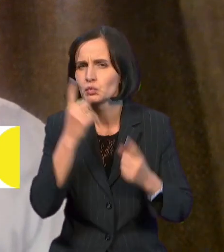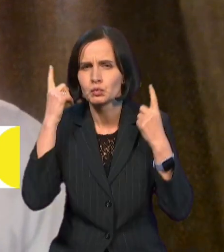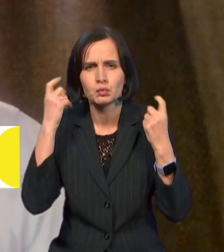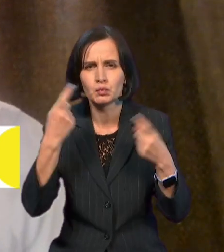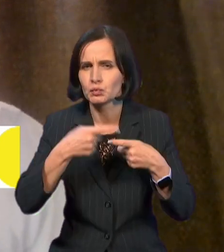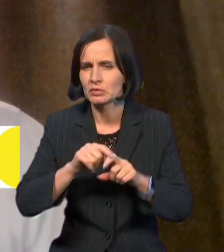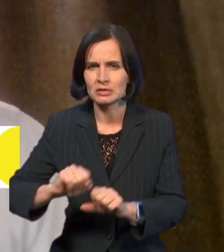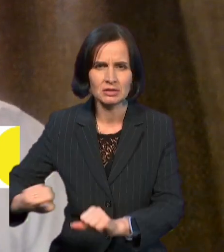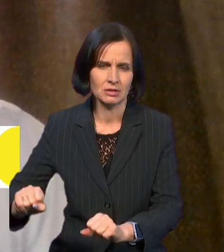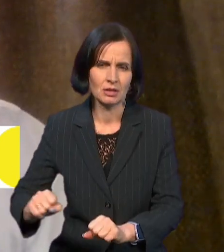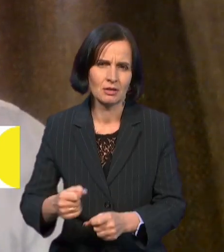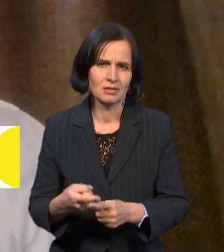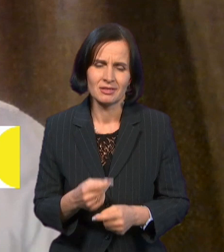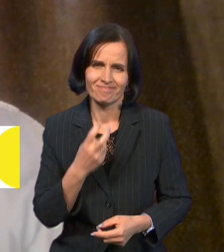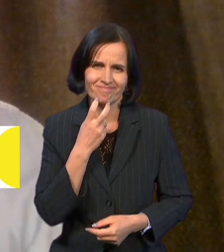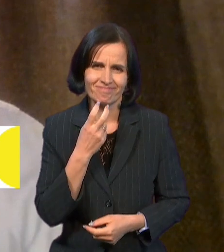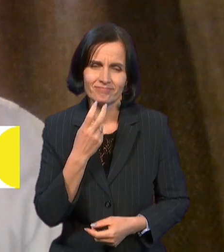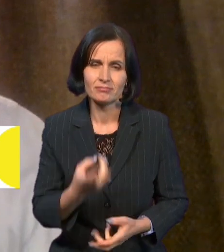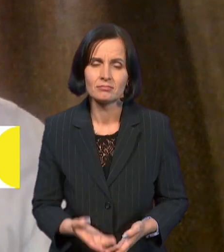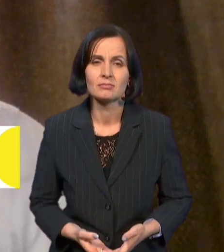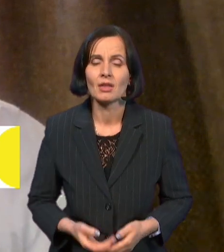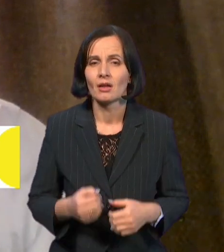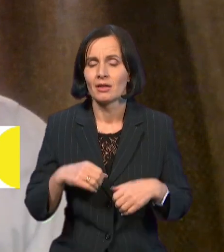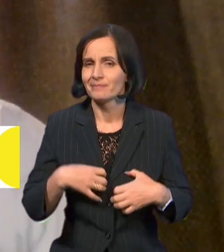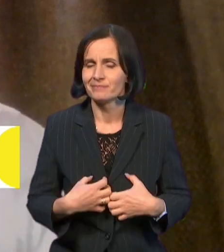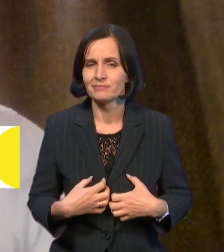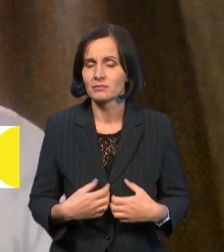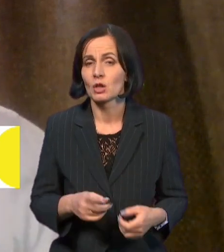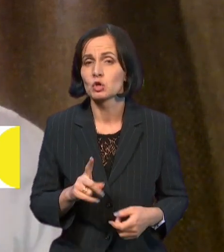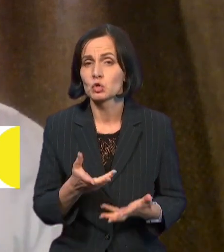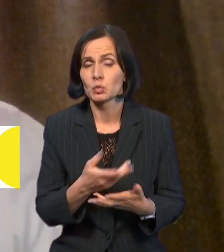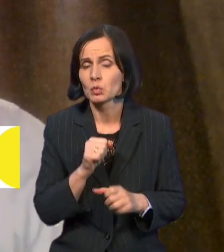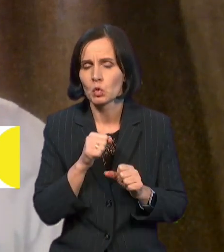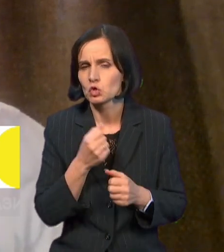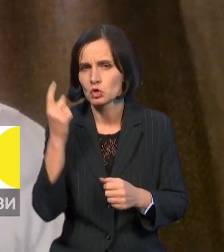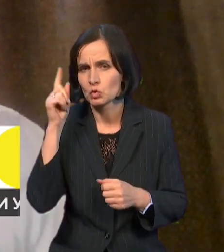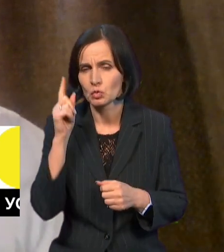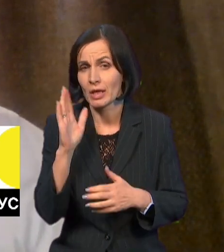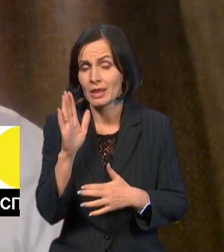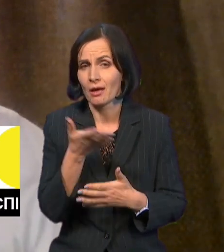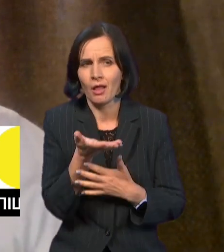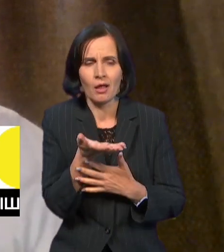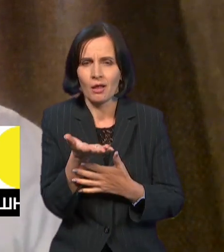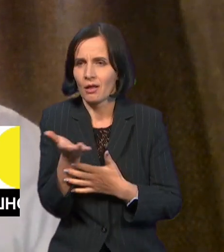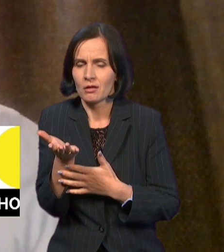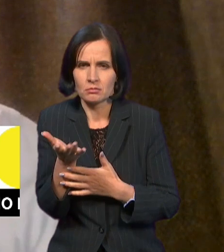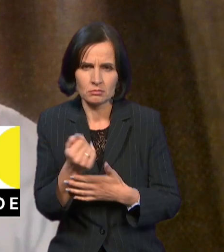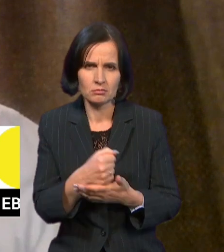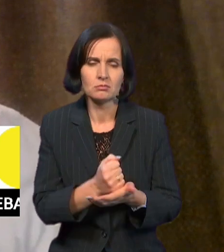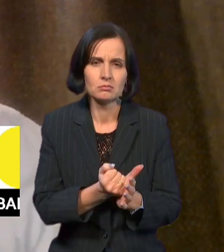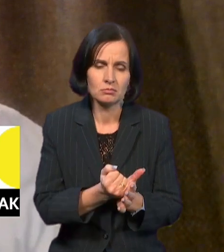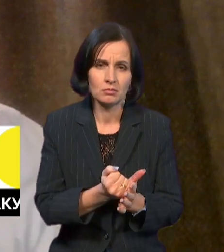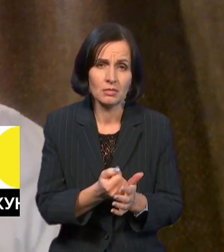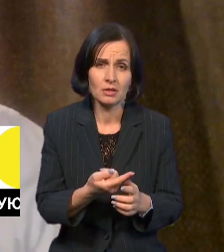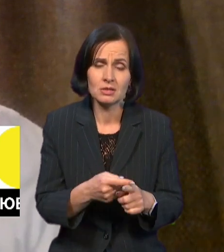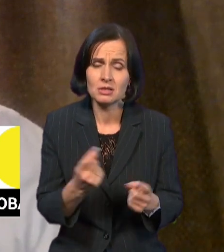супертехнології захисту, ну, це викликає посмішку таку, знаєте, сумну. Тому що, ну, що ми можемо придумати? І навіть публічно це потім отримує підтвердження. Те, що це